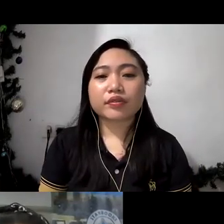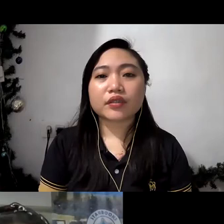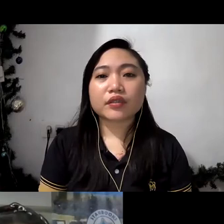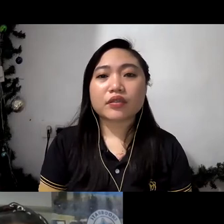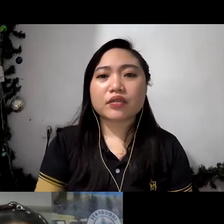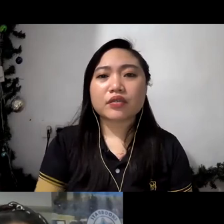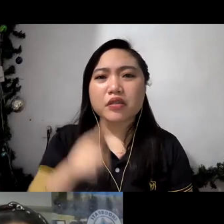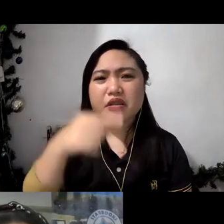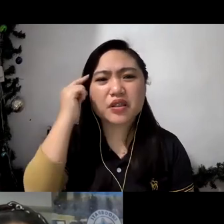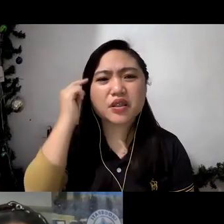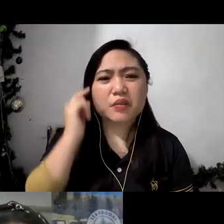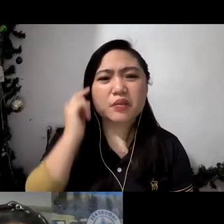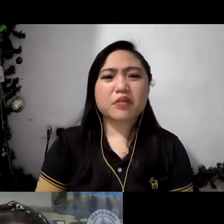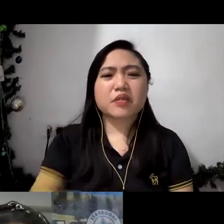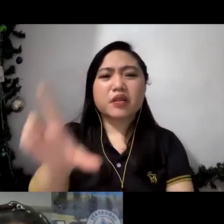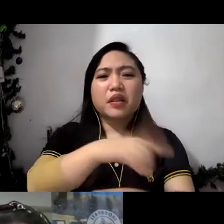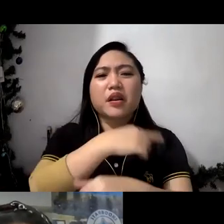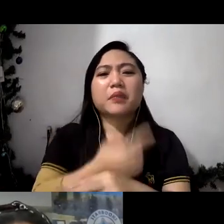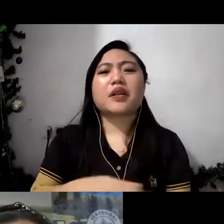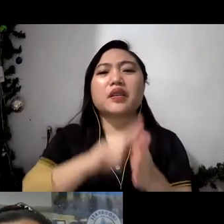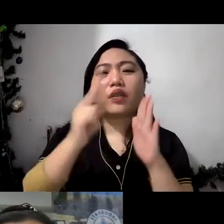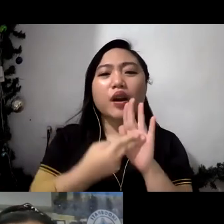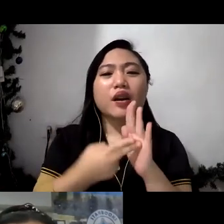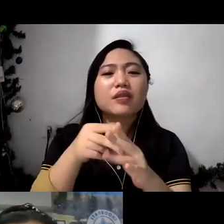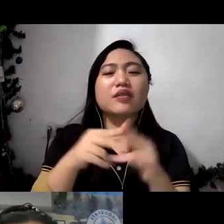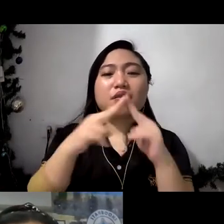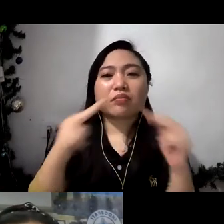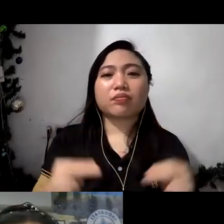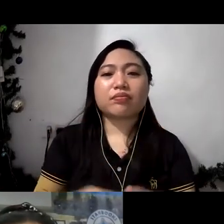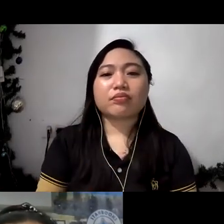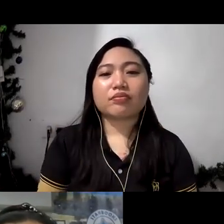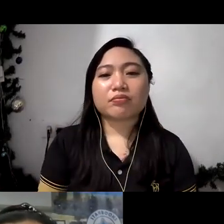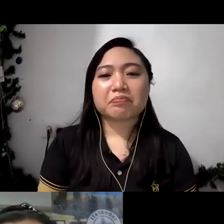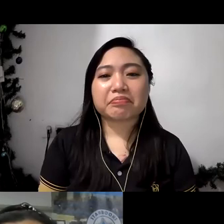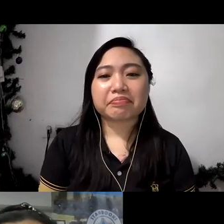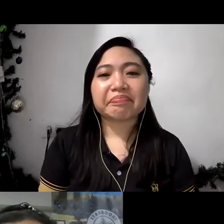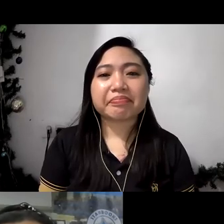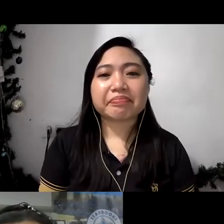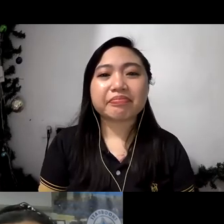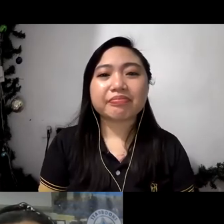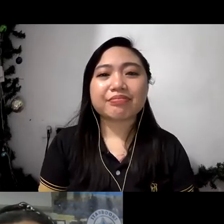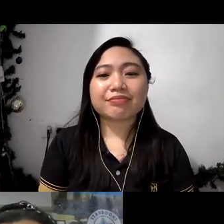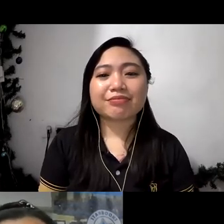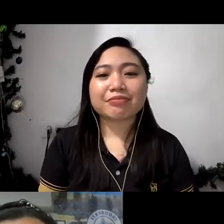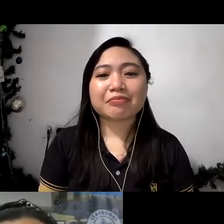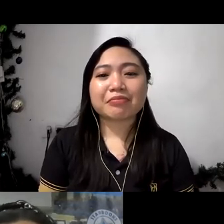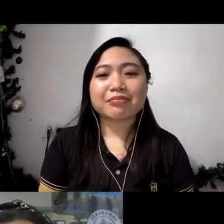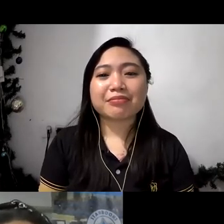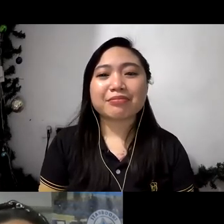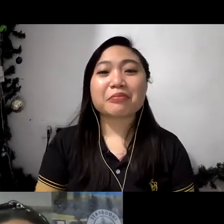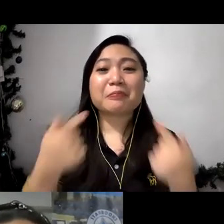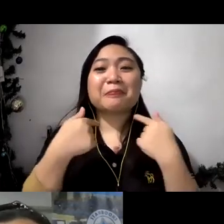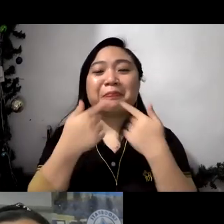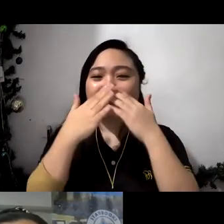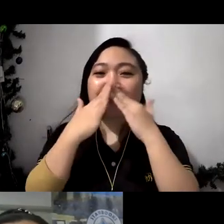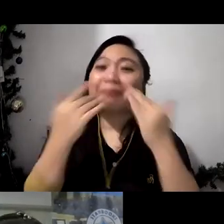mas mahaba pa rin yung trabaho ko sa opisina. Okay, so ano po yung sagot natin? Okay, yes, no, ayun, ang laki ng ano,